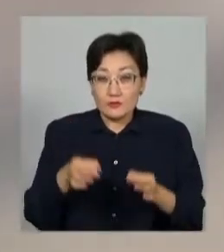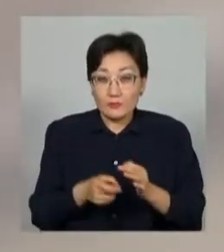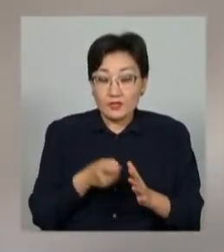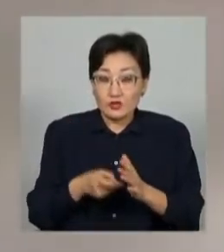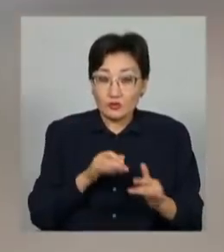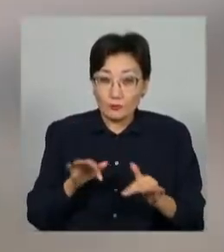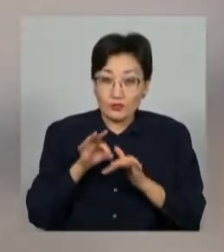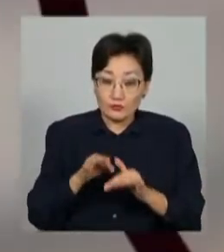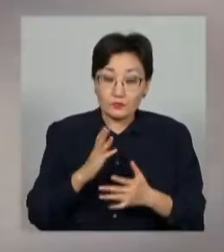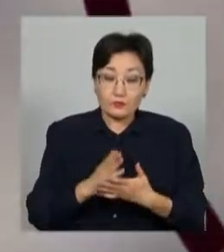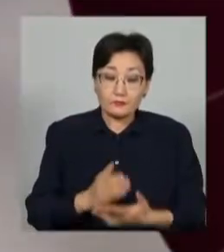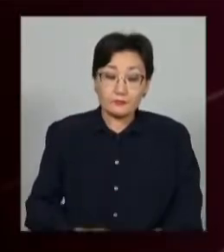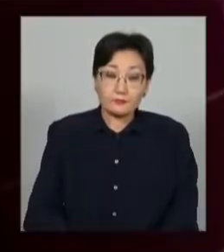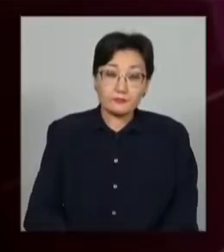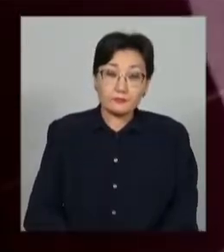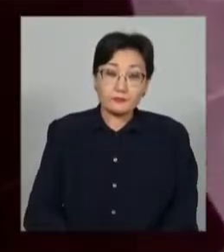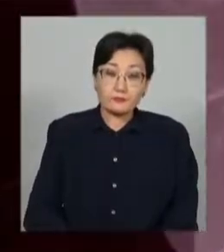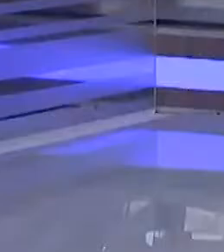тергеу амалдары жүріп жатыр.